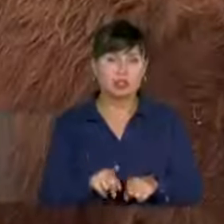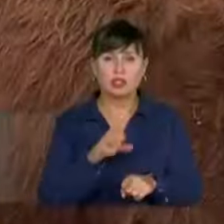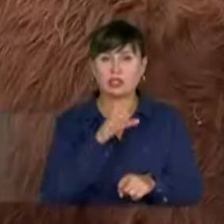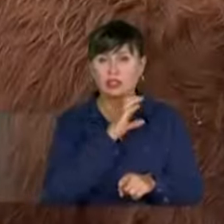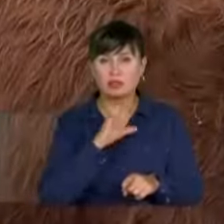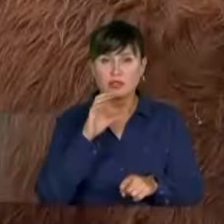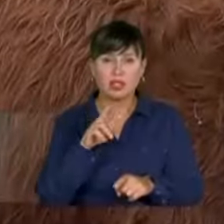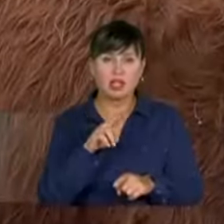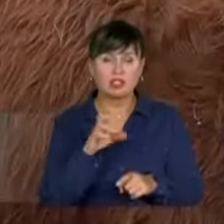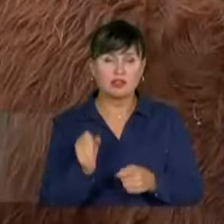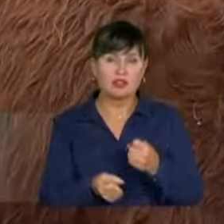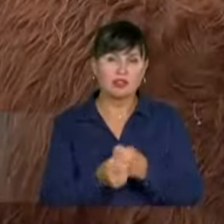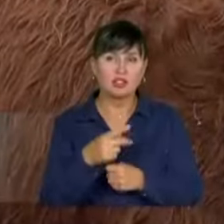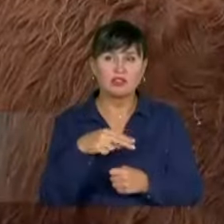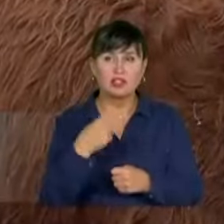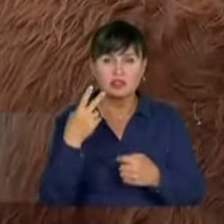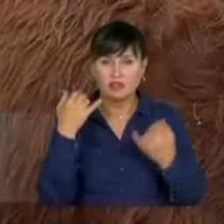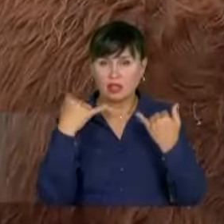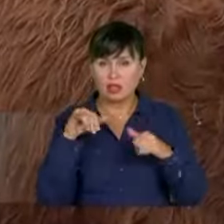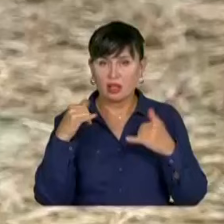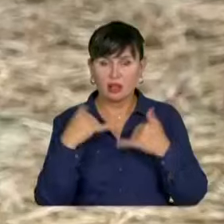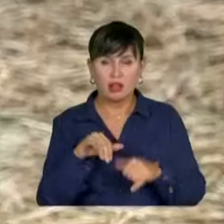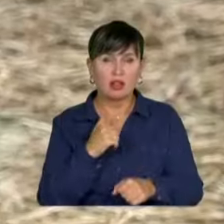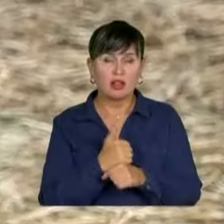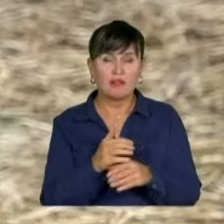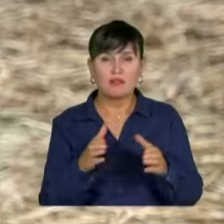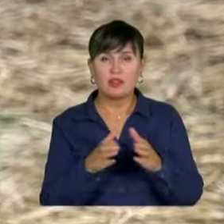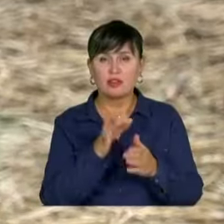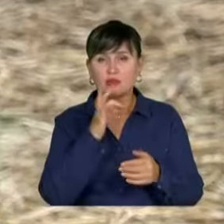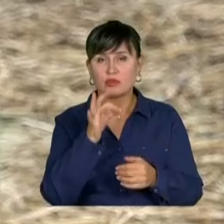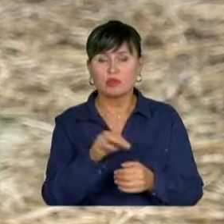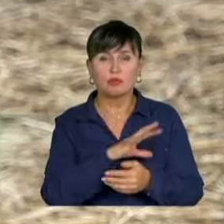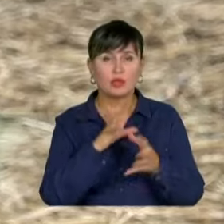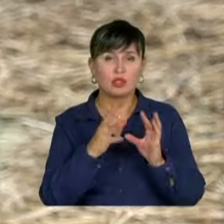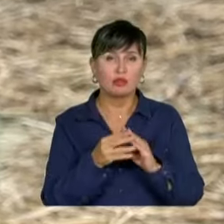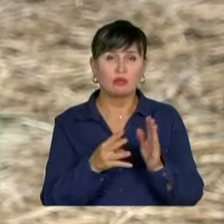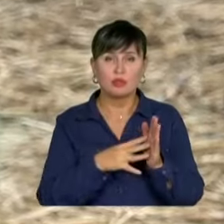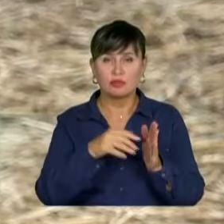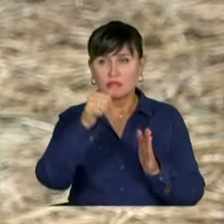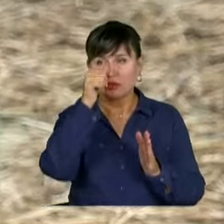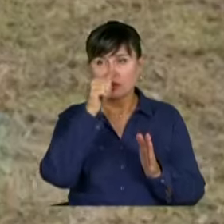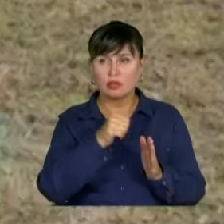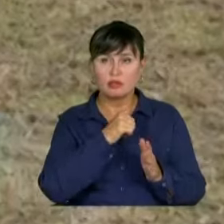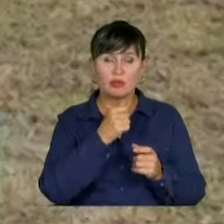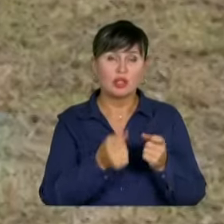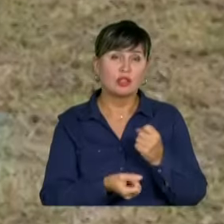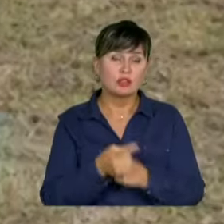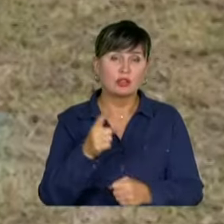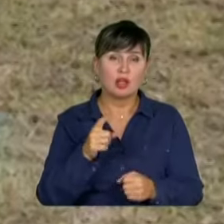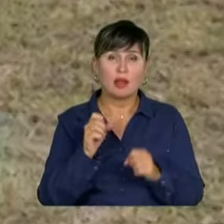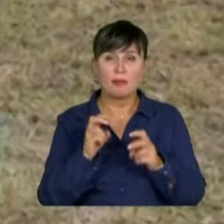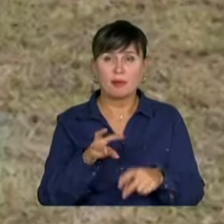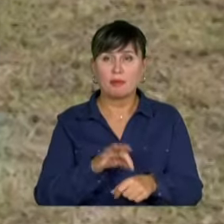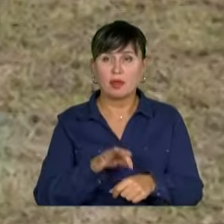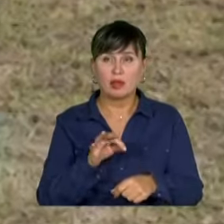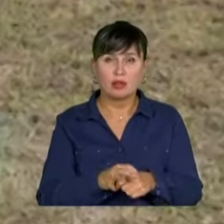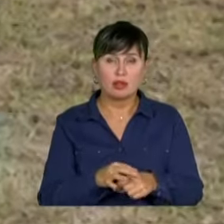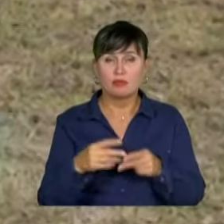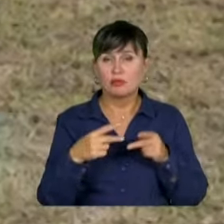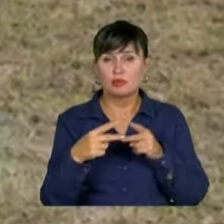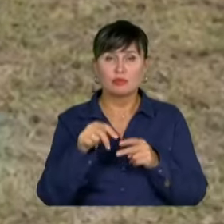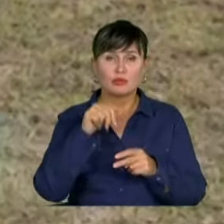у 22 голов скота. Глава ведомства отметил, что по итогам 9 месяцев очаги особо опасных болезней по сравнению с